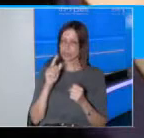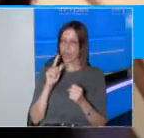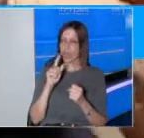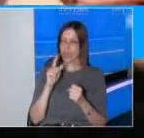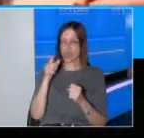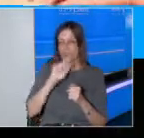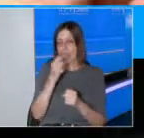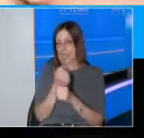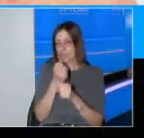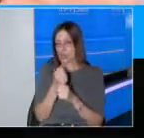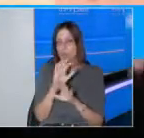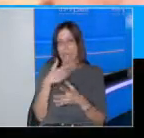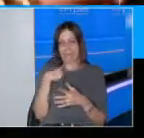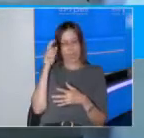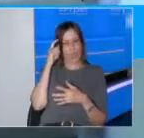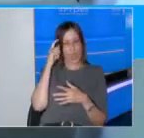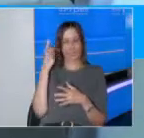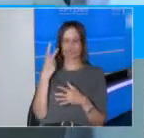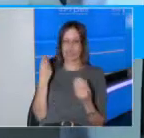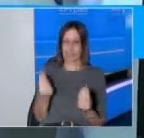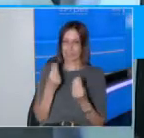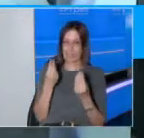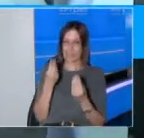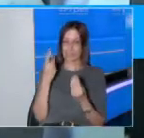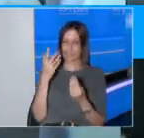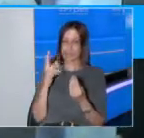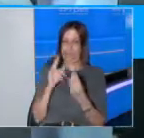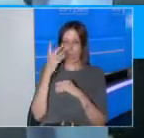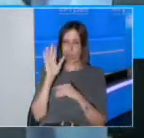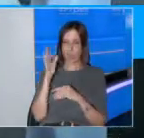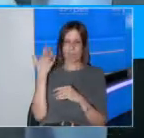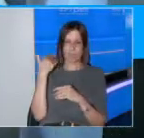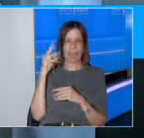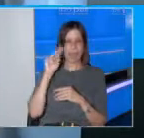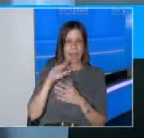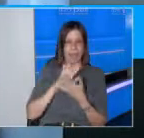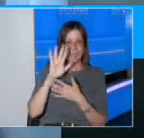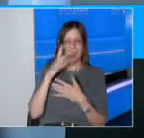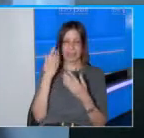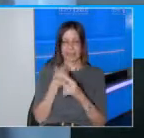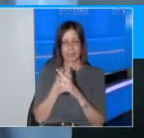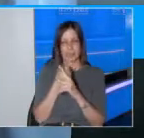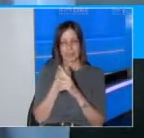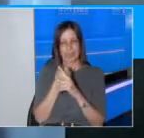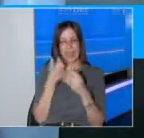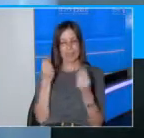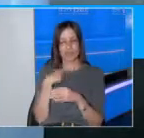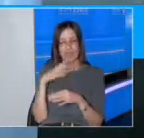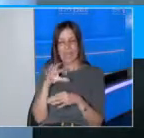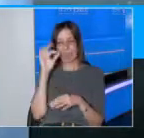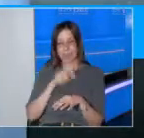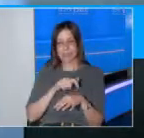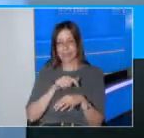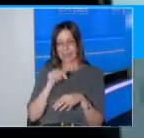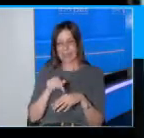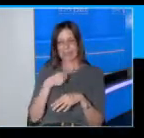מודאג? אני מודאג מהעובדות, משני עובדות שקרו מאז 2015. א', מהדברים שגילינו בזמן הזה שלא ידענו